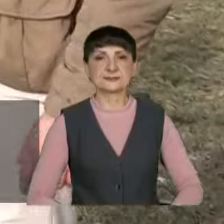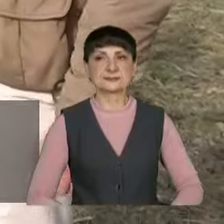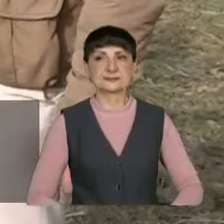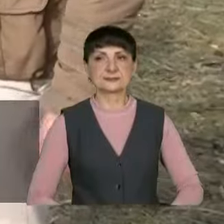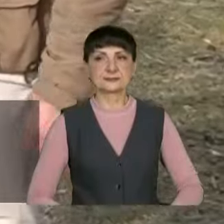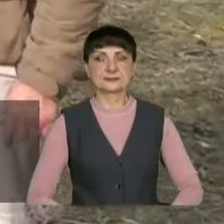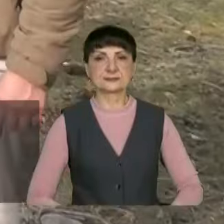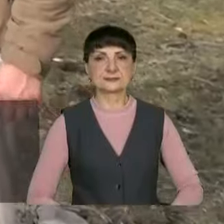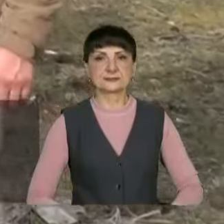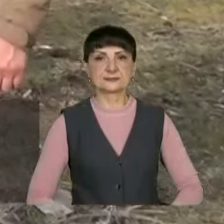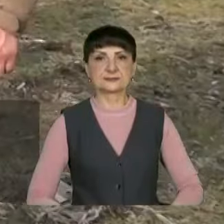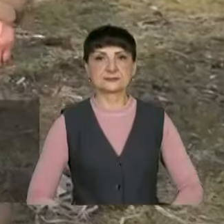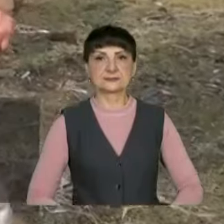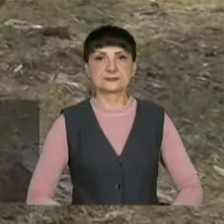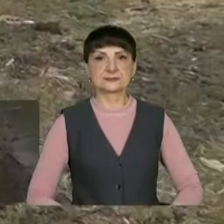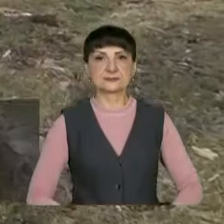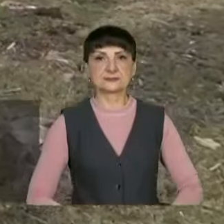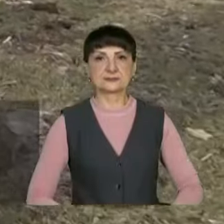добились.